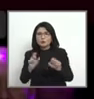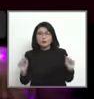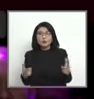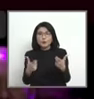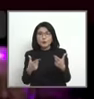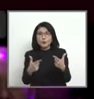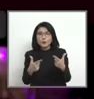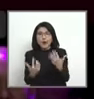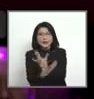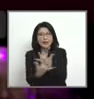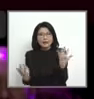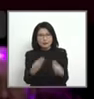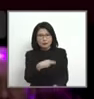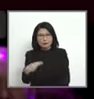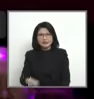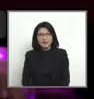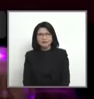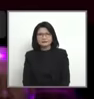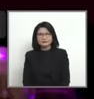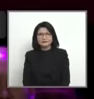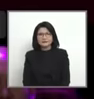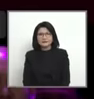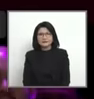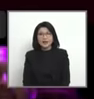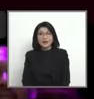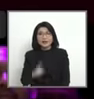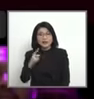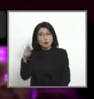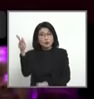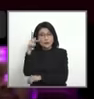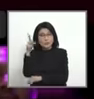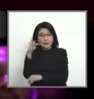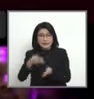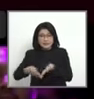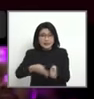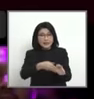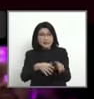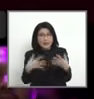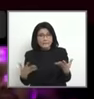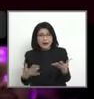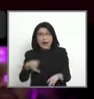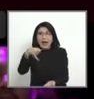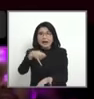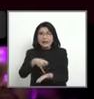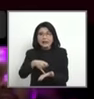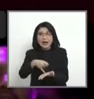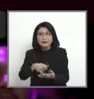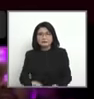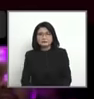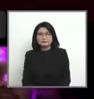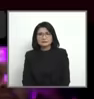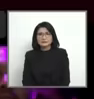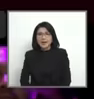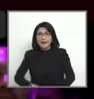nah proses tempaan itu membentuk Prabowo yang bisa menerima semua fakta yang ada kemudian bisa